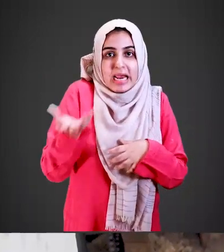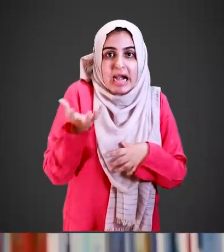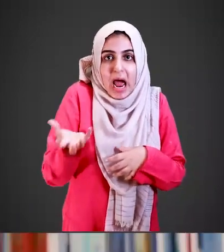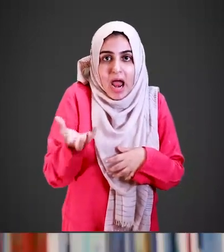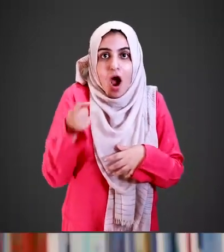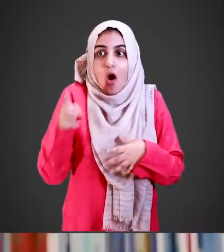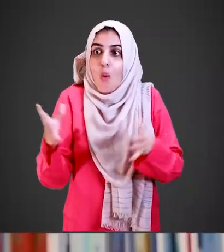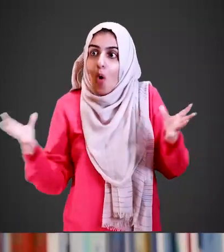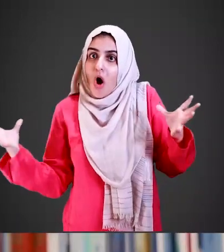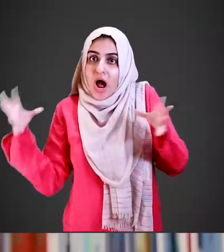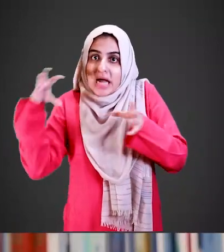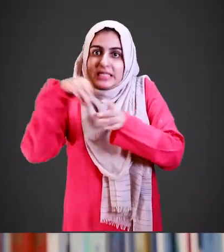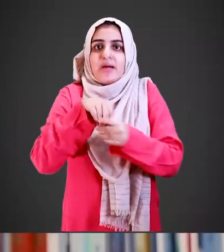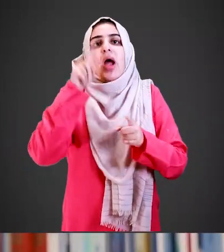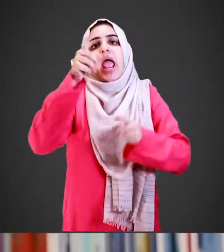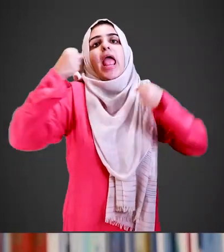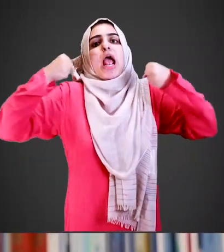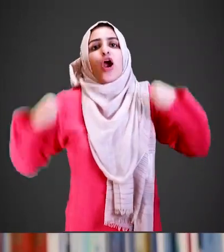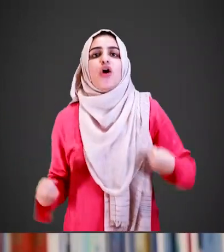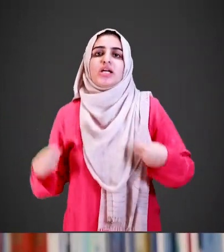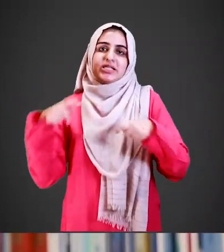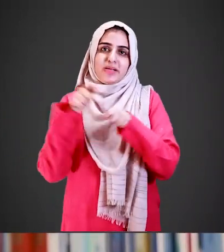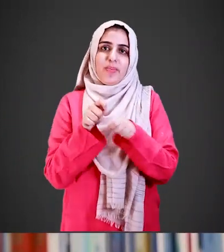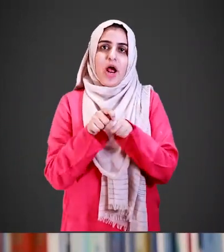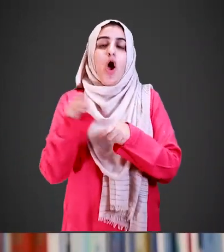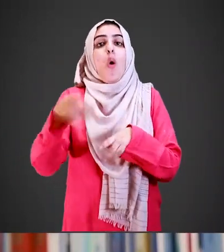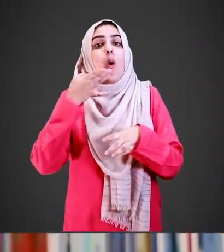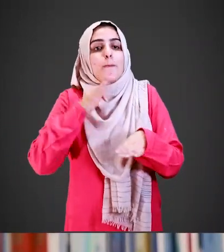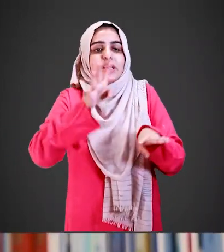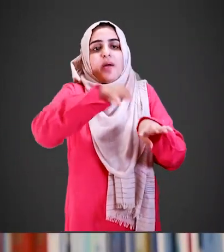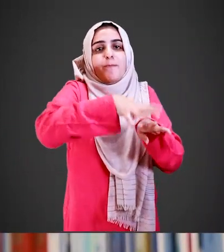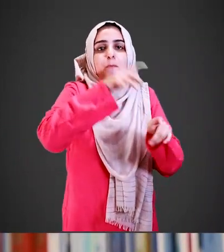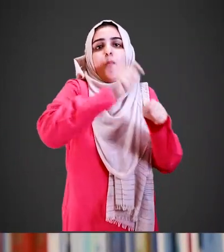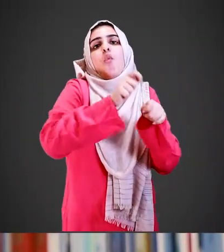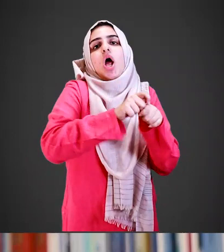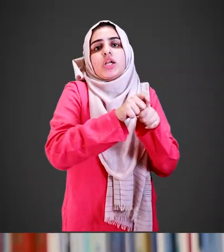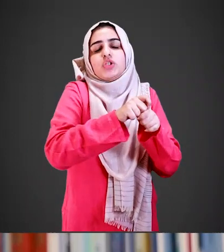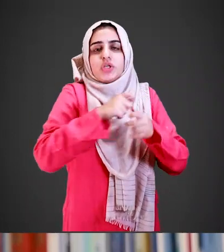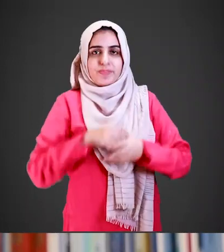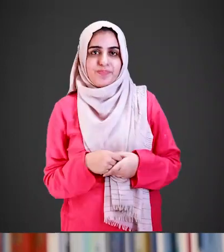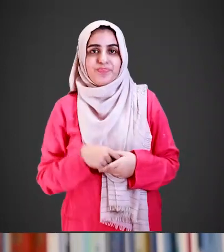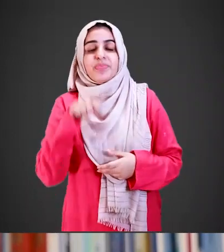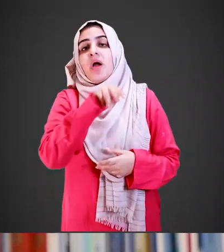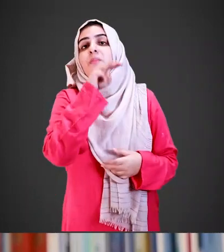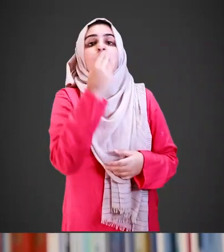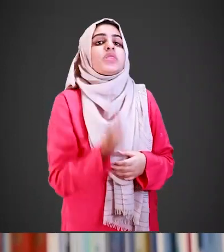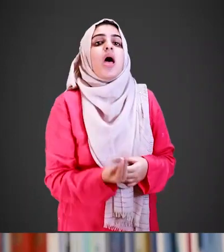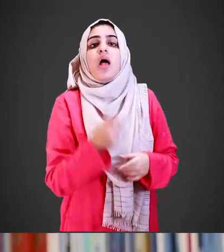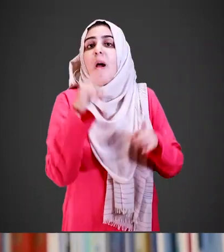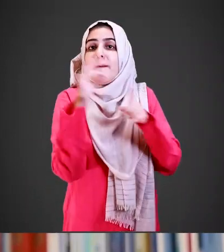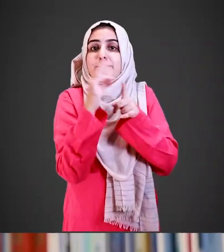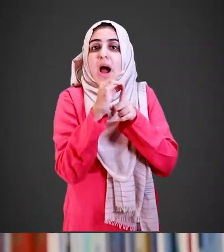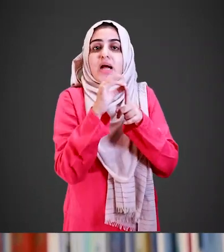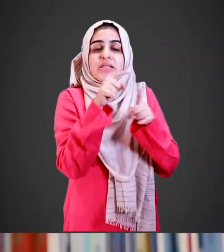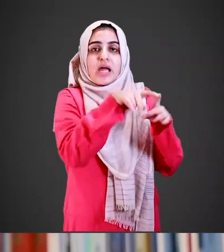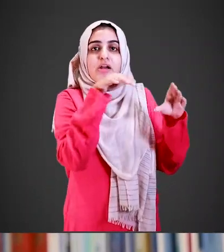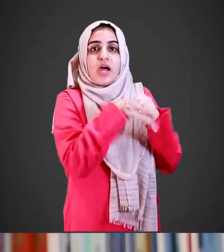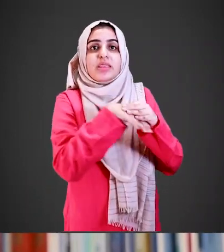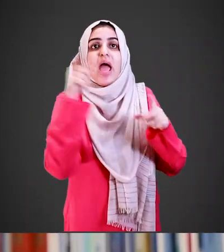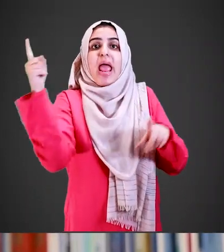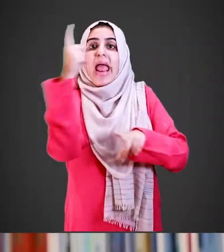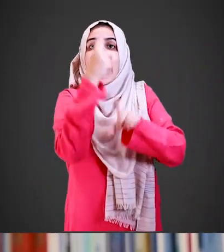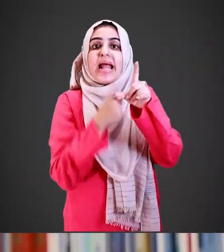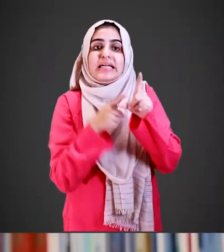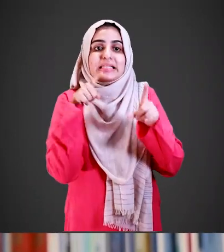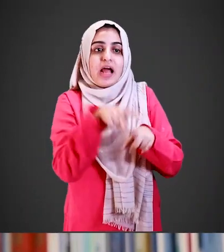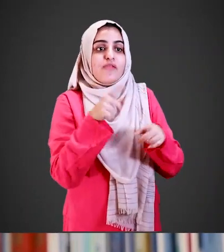अवामिल मिलते हैं तो एक फ़र्नीचर या एक कुर्सी बनती है। इसको आप कहते हैं प्रोडक्शन। जैसे पाकिस्तान की मिसाल लें तो पाकिस्तान में एक साल